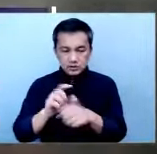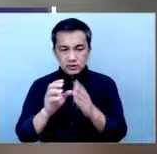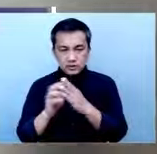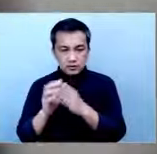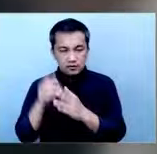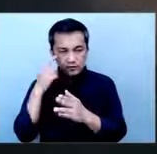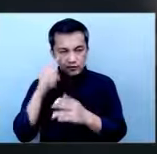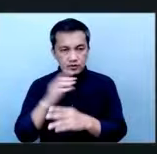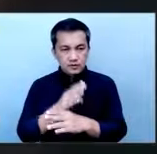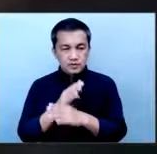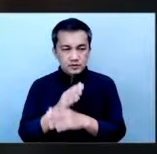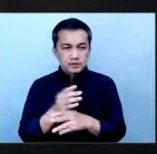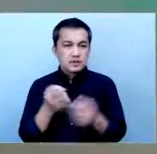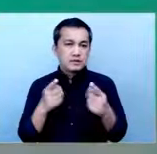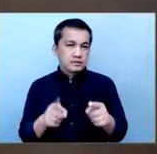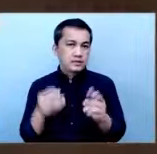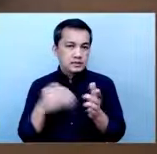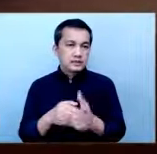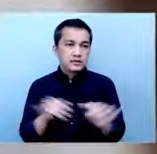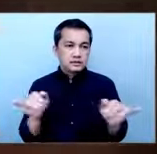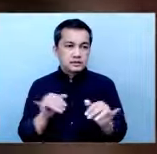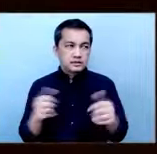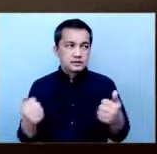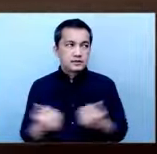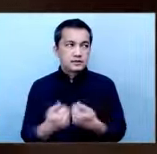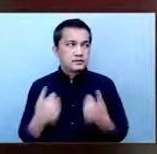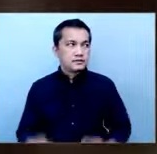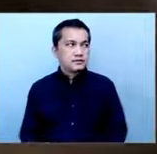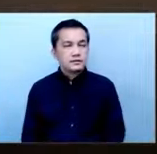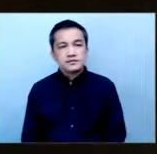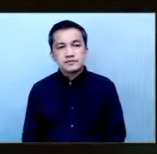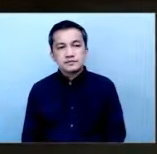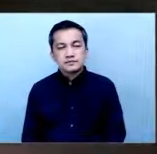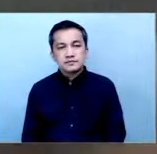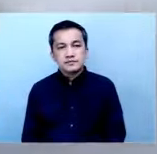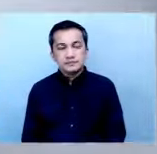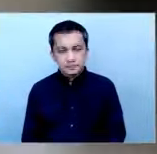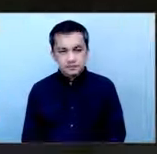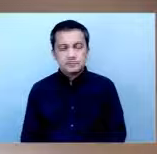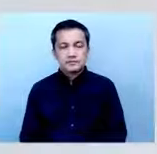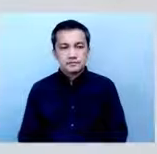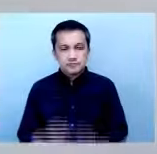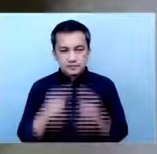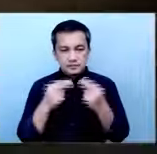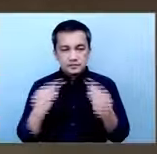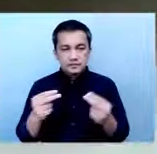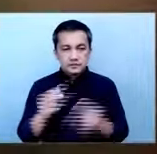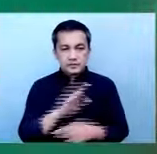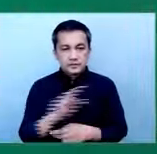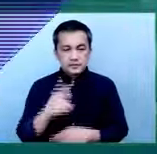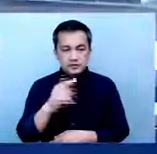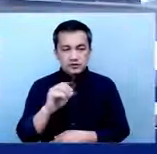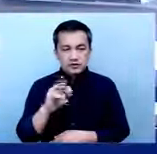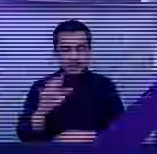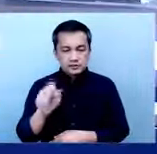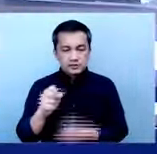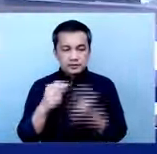para maiwasang maulit ang ganitong trahedya. Nagbabalita mula sa frontline, Gio Robles, News